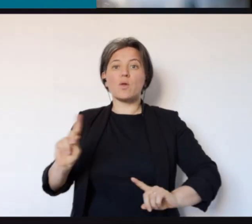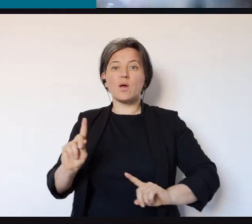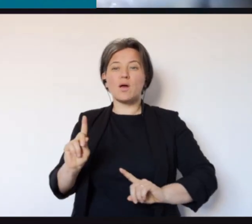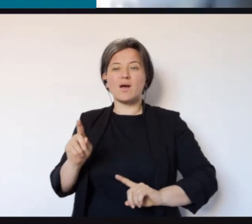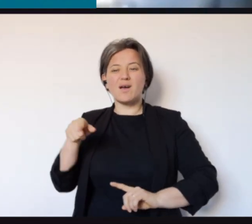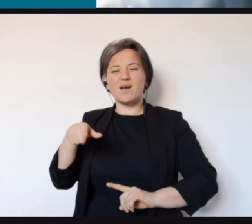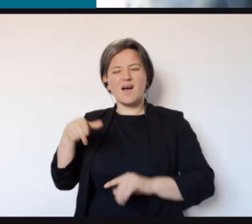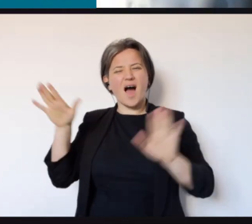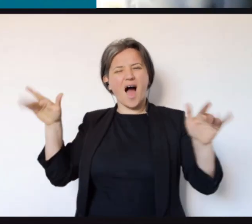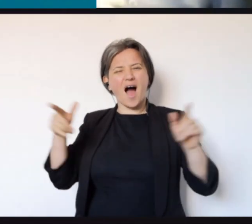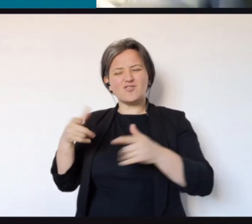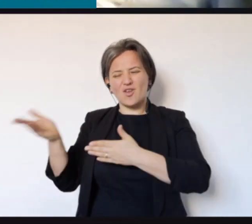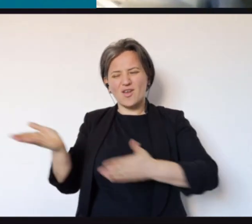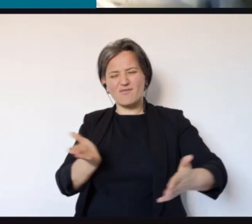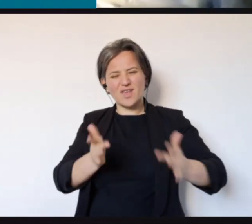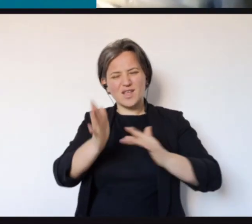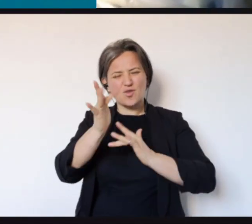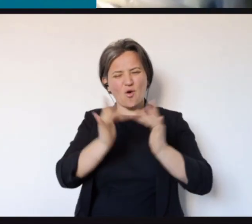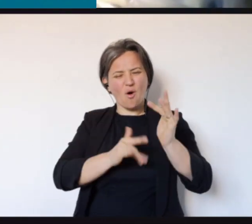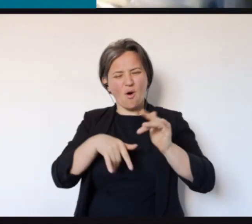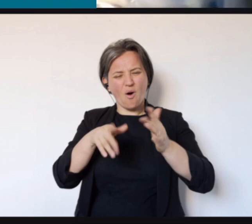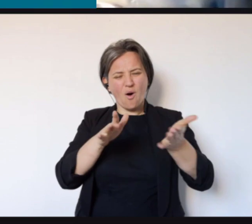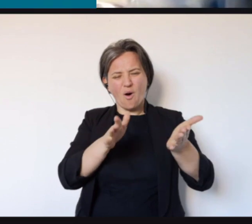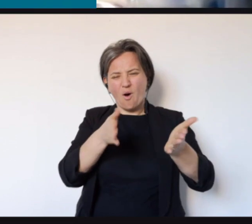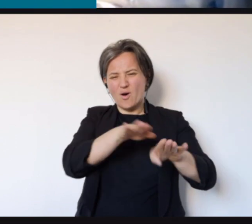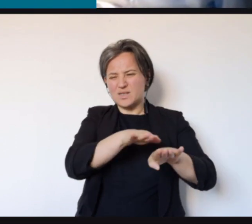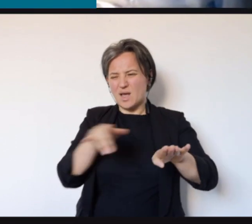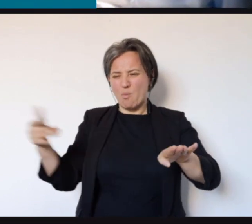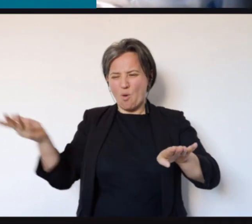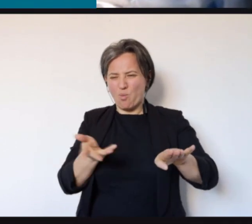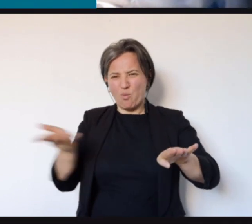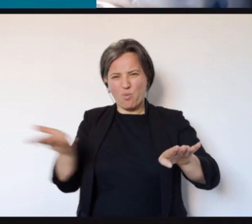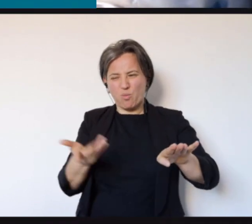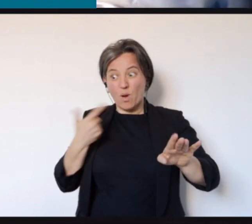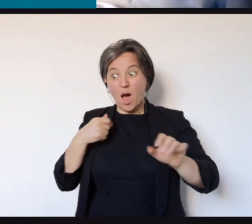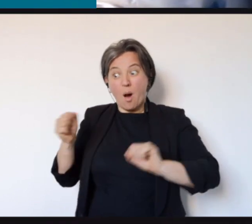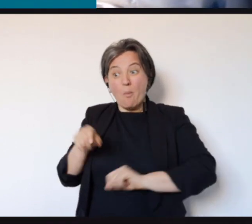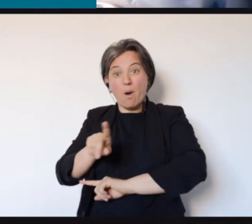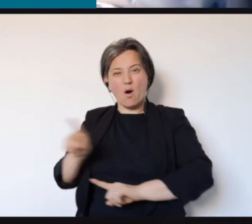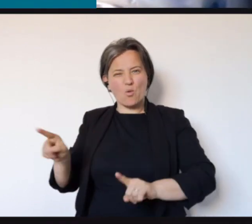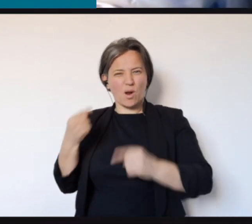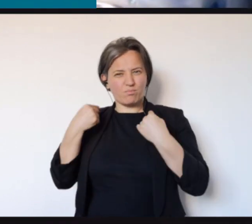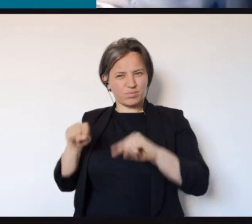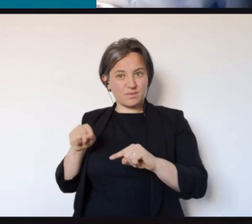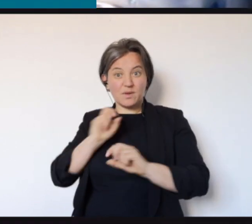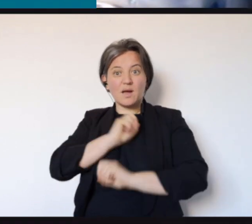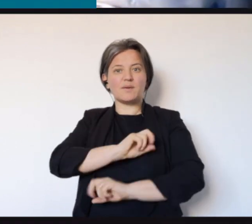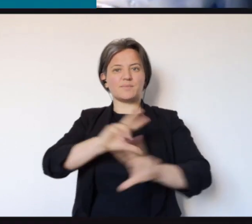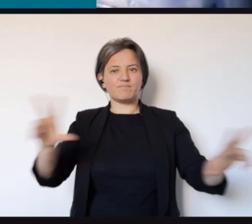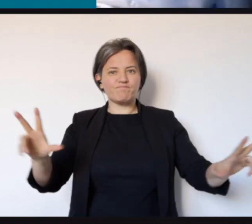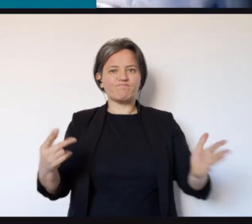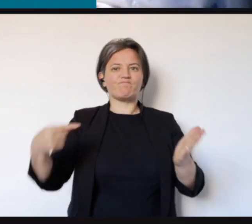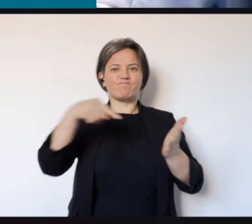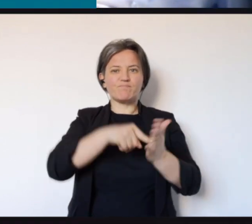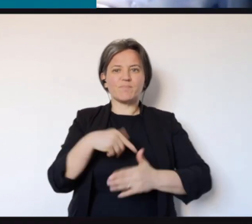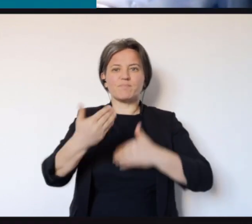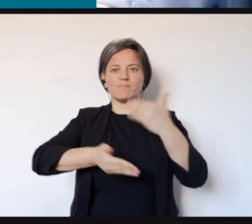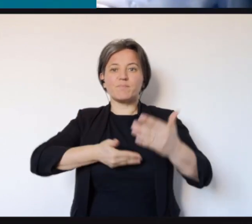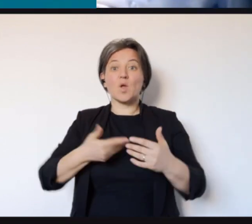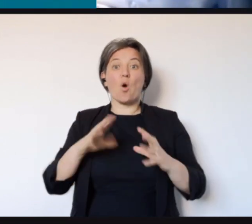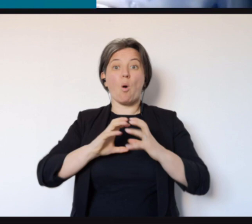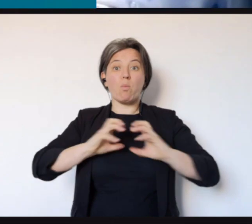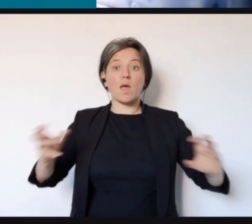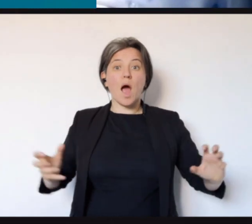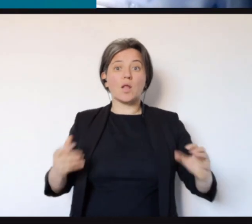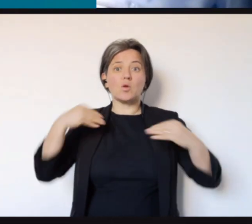Non temete, l'invito di speranza che l'angelo rivolge alle donne davanti al sepolcro. L'abbiamo scelto come punto di partenza per ricominciare in